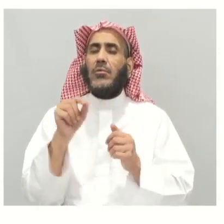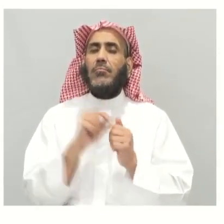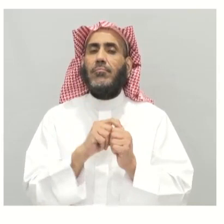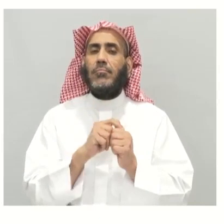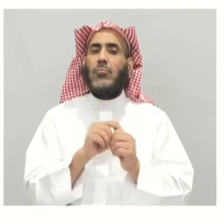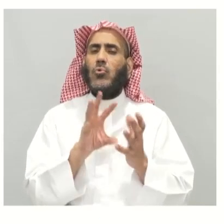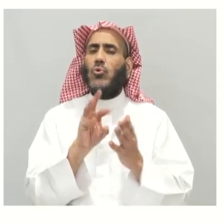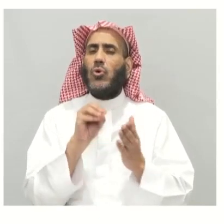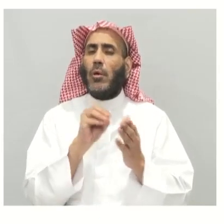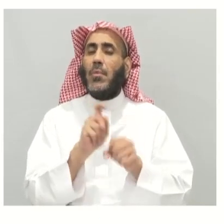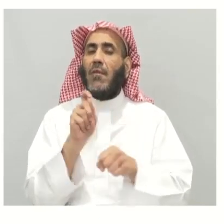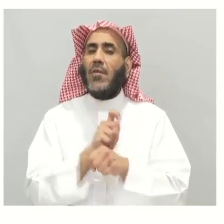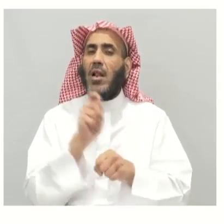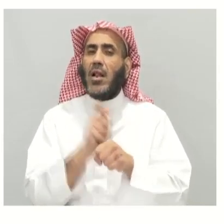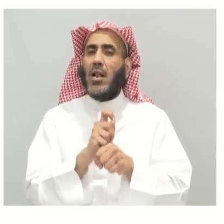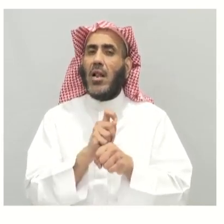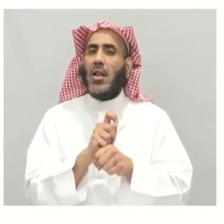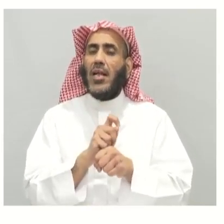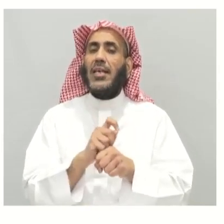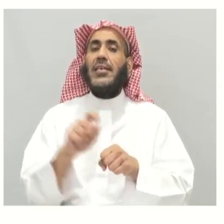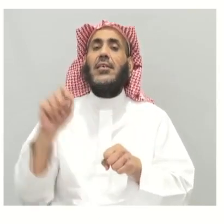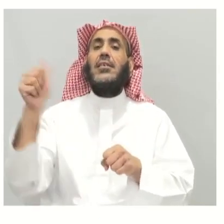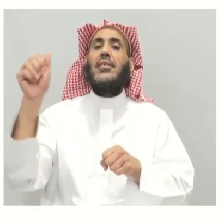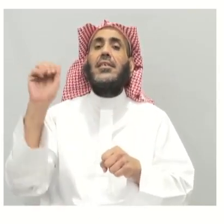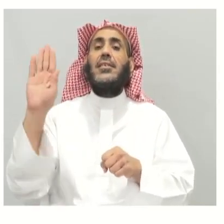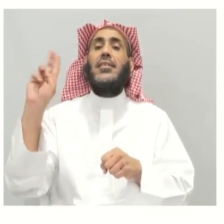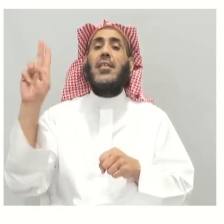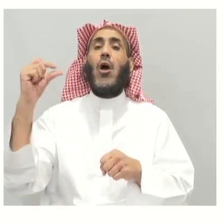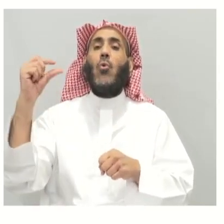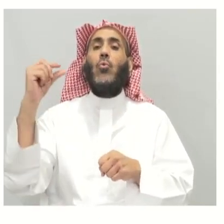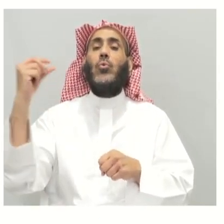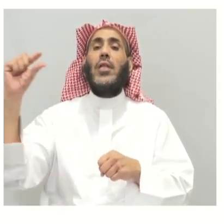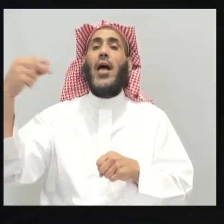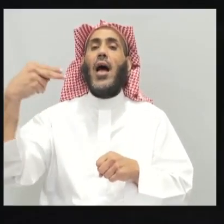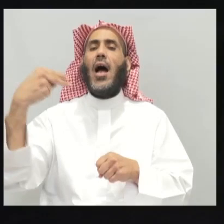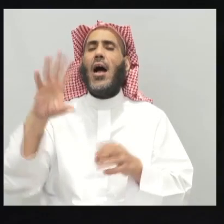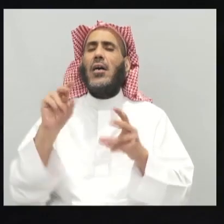أحسنتم، إذن اشتق من الفعل استودع، نحسب عدد أحرف الفعل استودع،